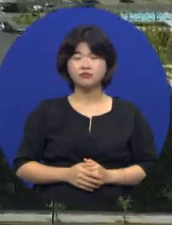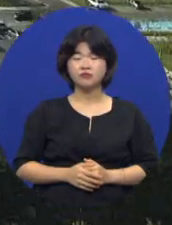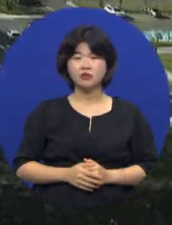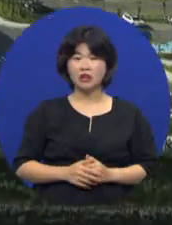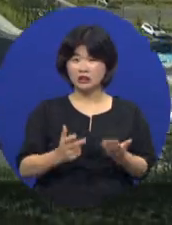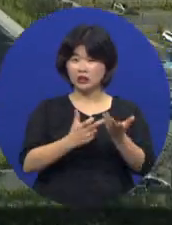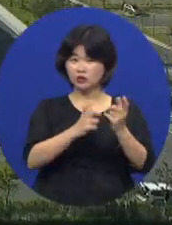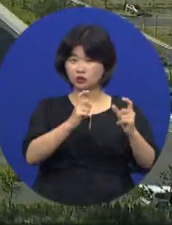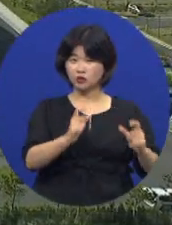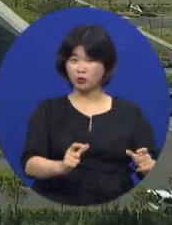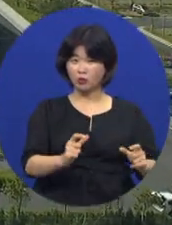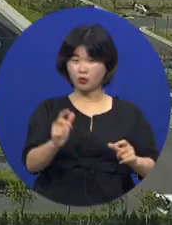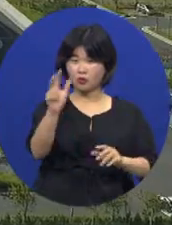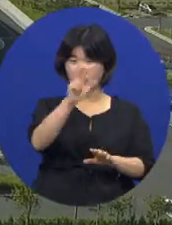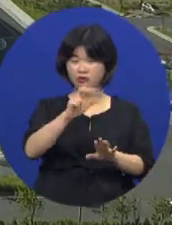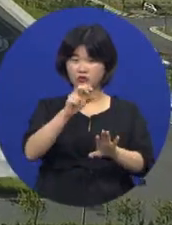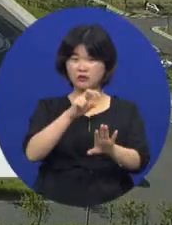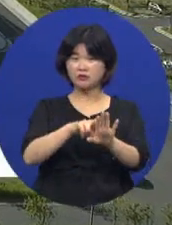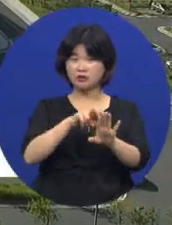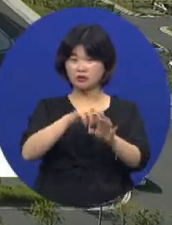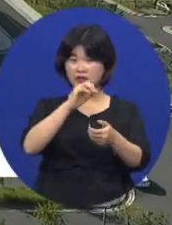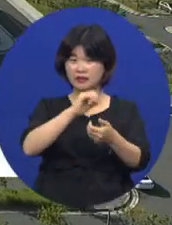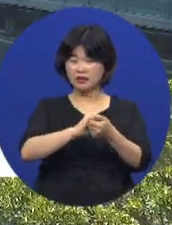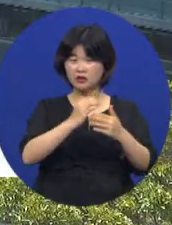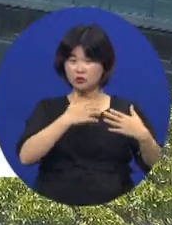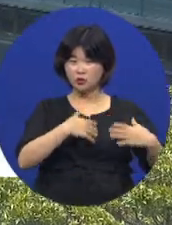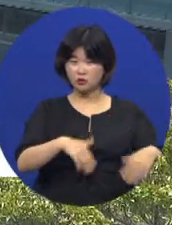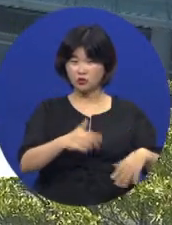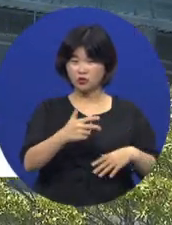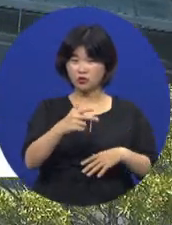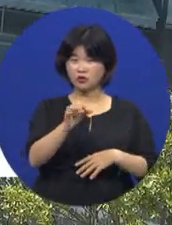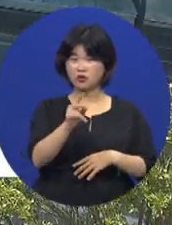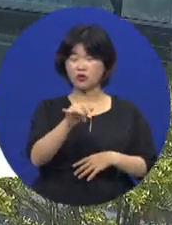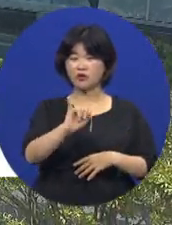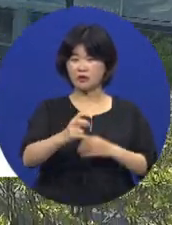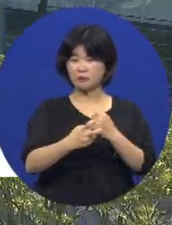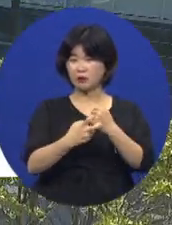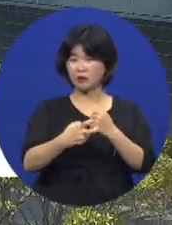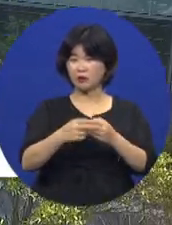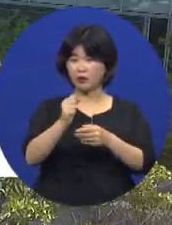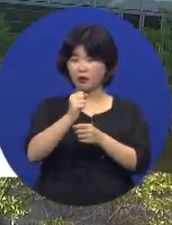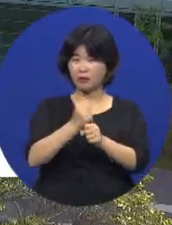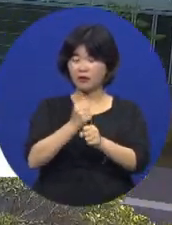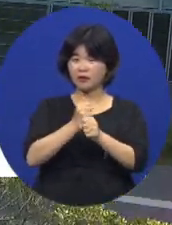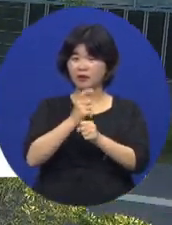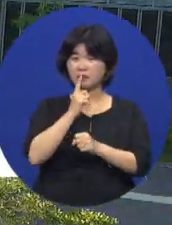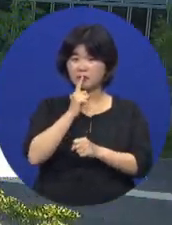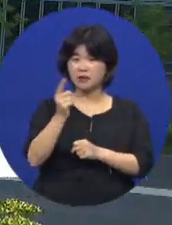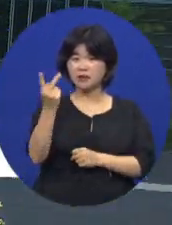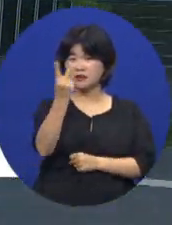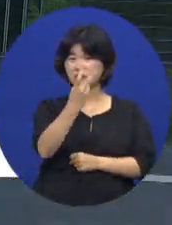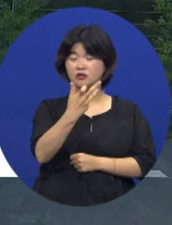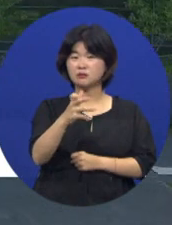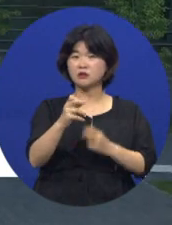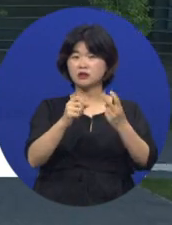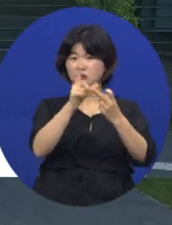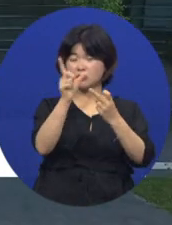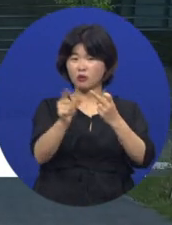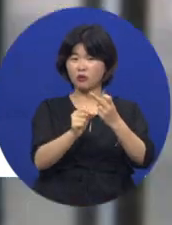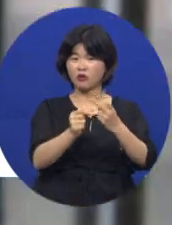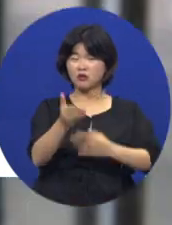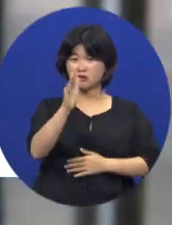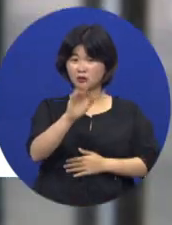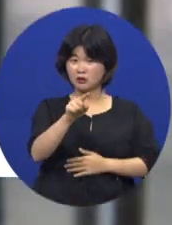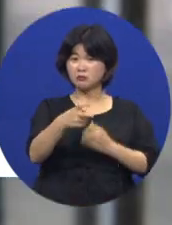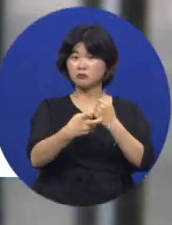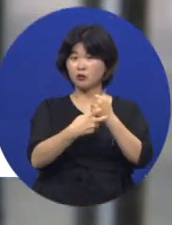제주도가 내국인 진료를 제안하는 조건으로 녹지 병원 개설을 허가한 것은 2018년 12월 하지만